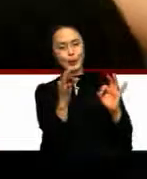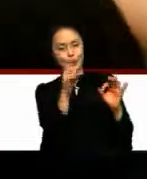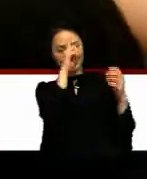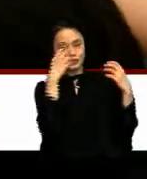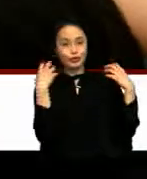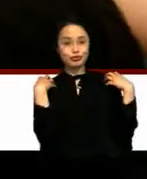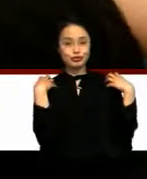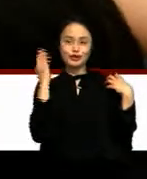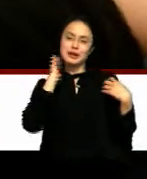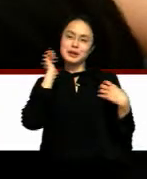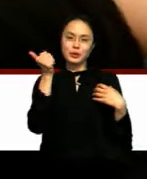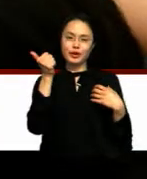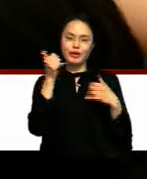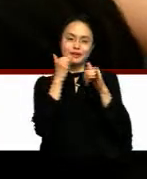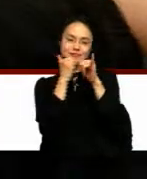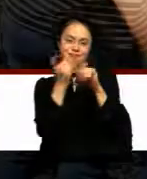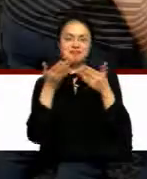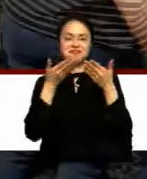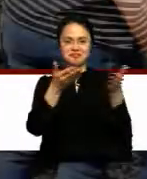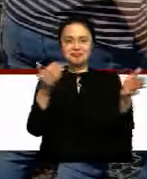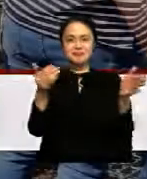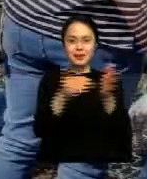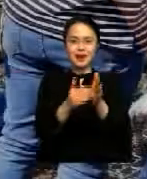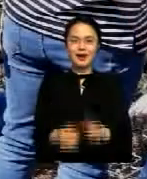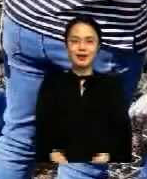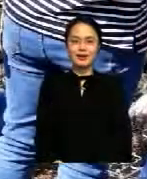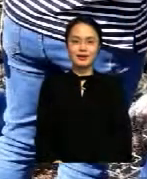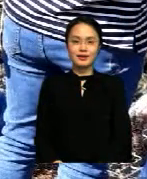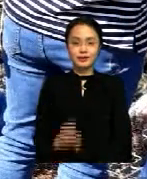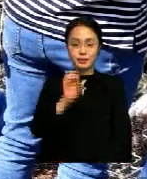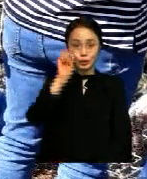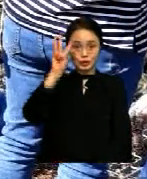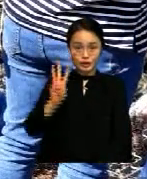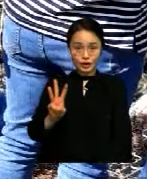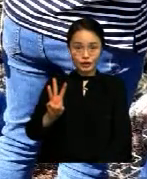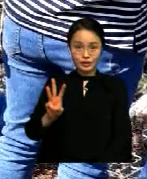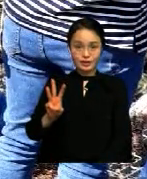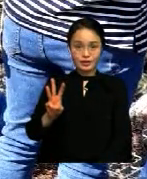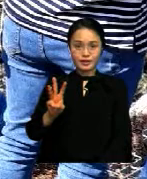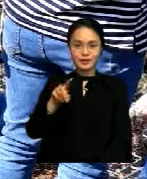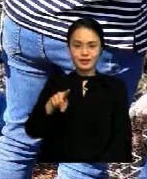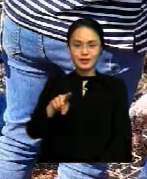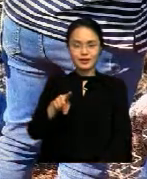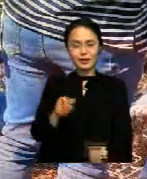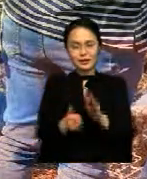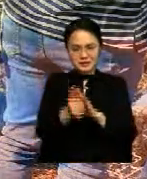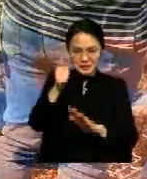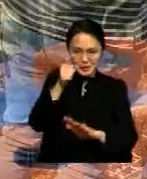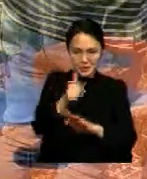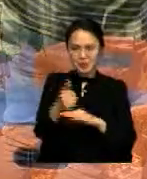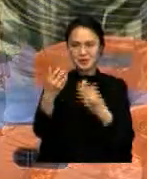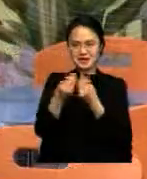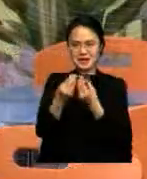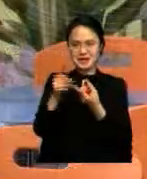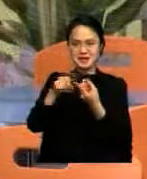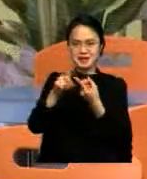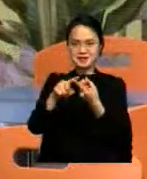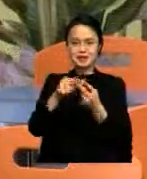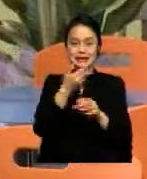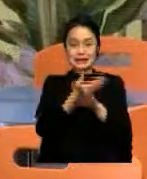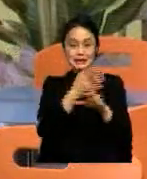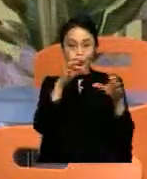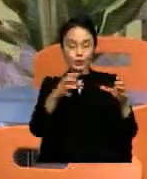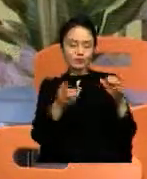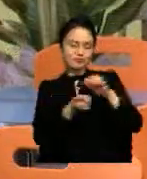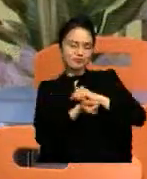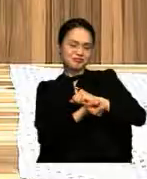달에는 대통령 표창에 영예도 안게 됐습니다. 포천시는 명산리 마을의 성공 사례를 다른 지역으로 확대하는 데